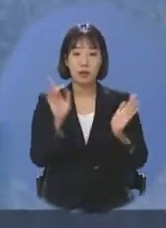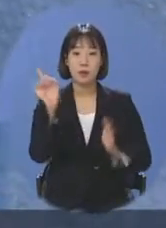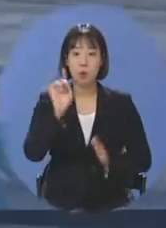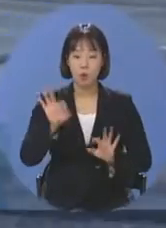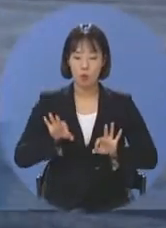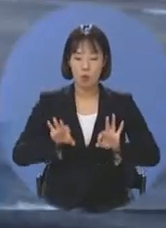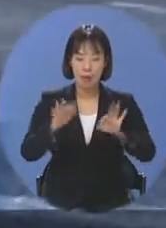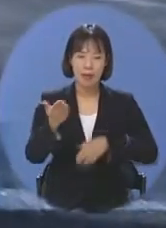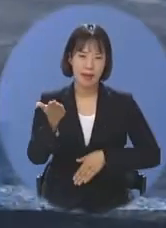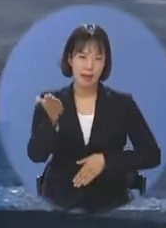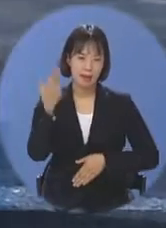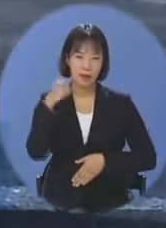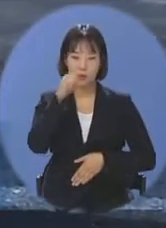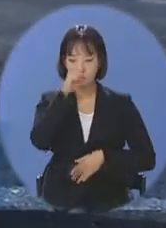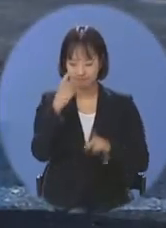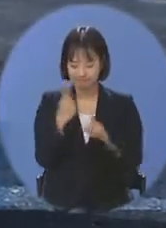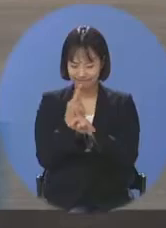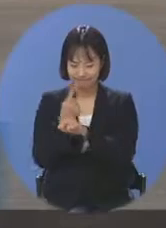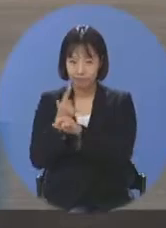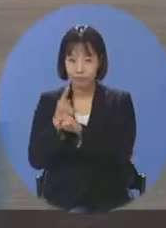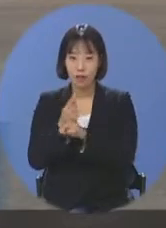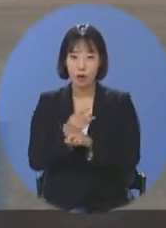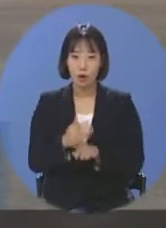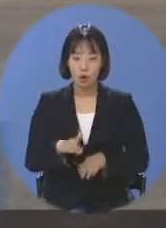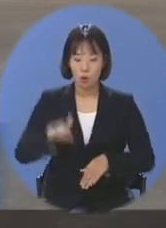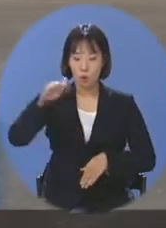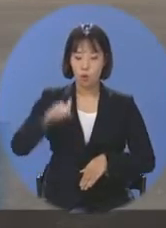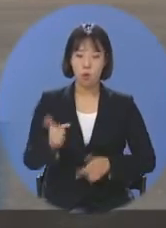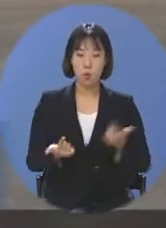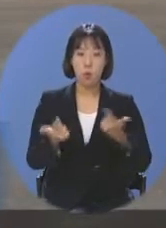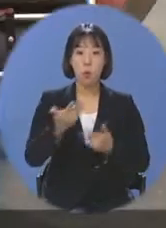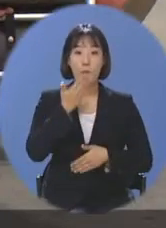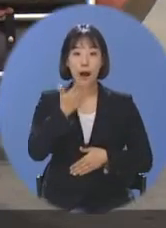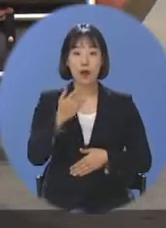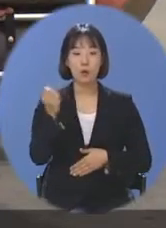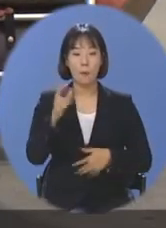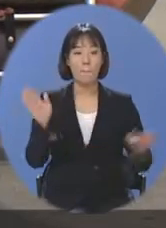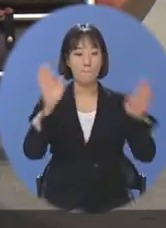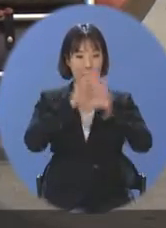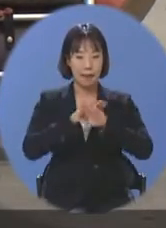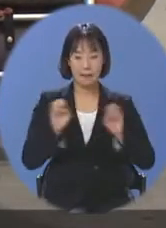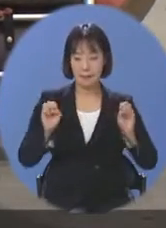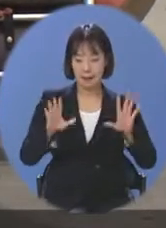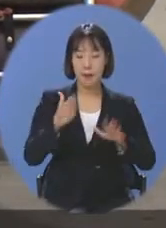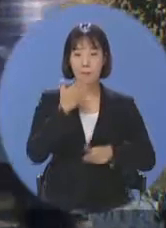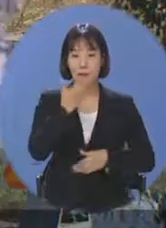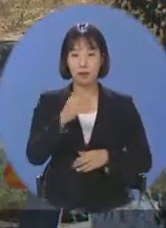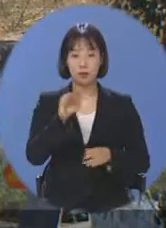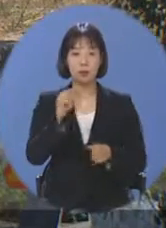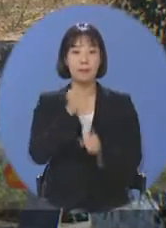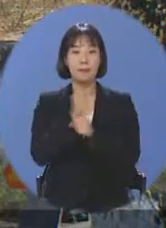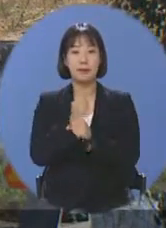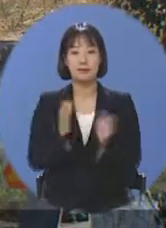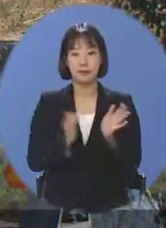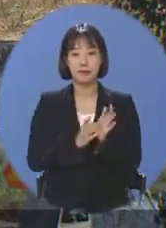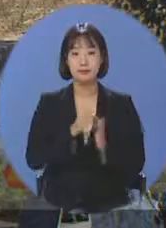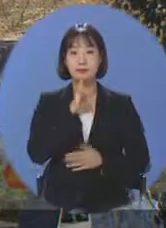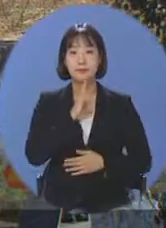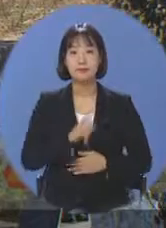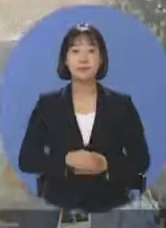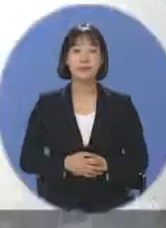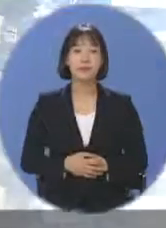보조차는 기존 모델의 단점을 보완해 높이 조절이 가능하고 야간에도 안전한 보행이 가능하도록 LED 랜턴이